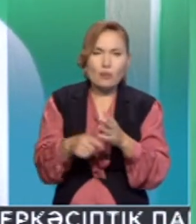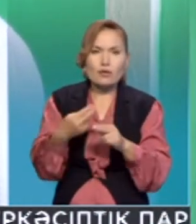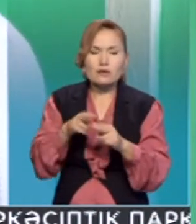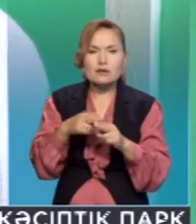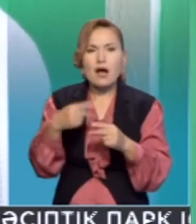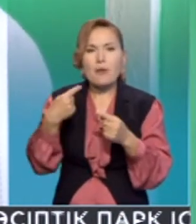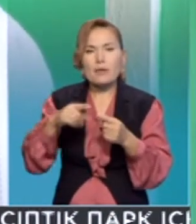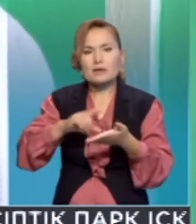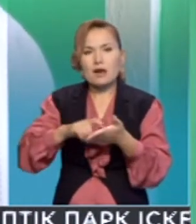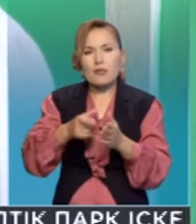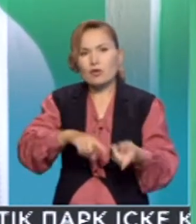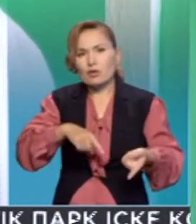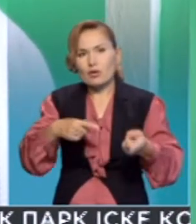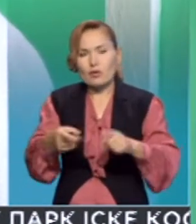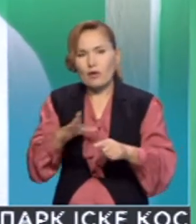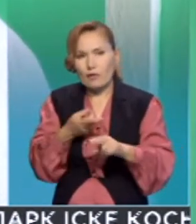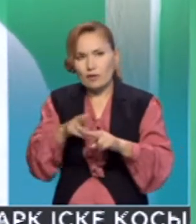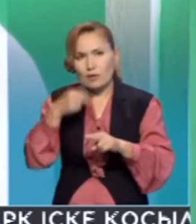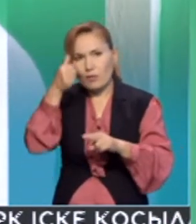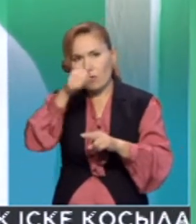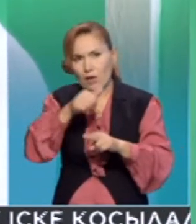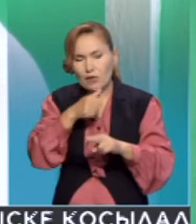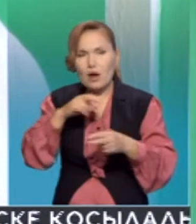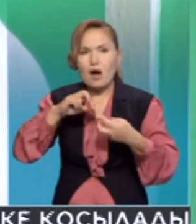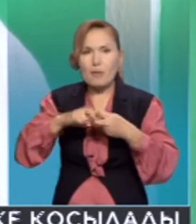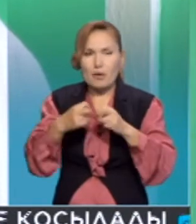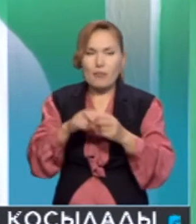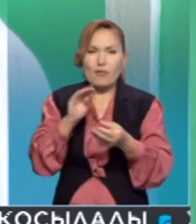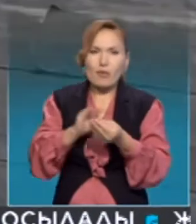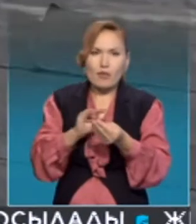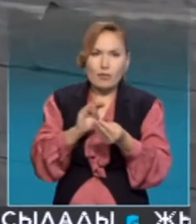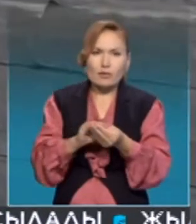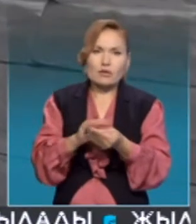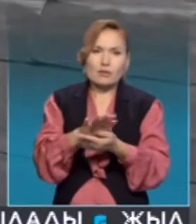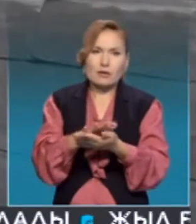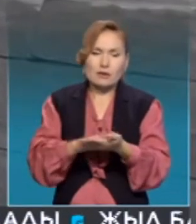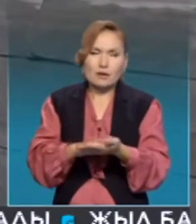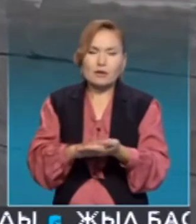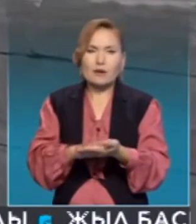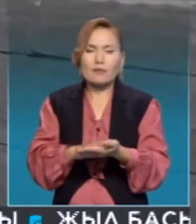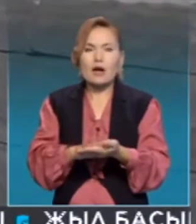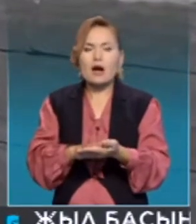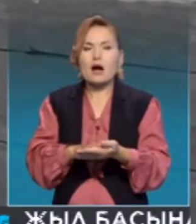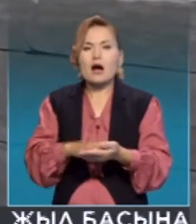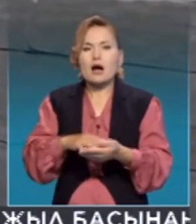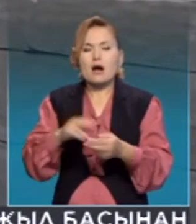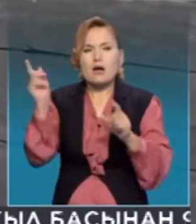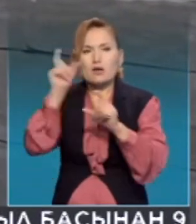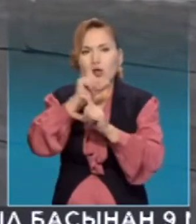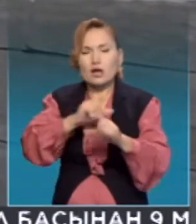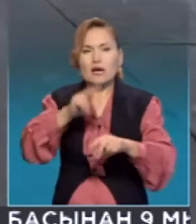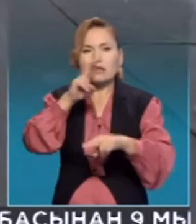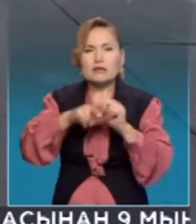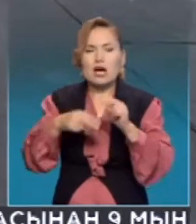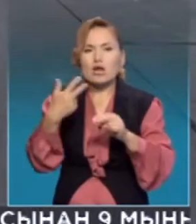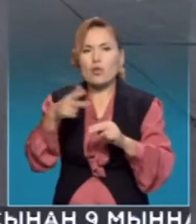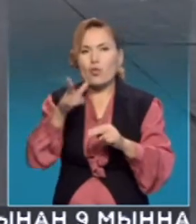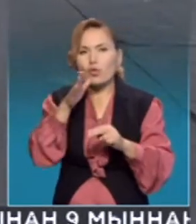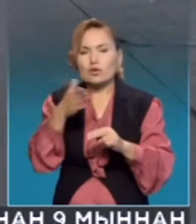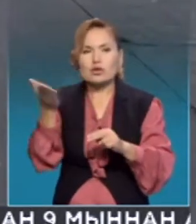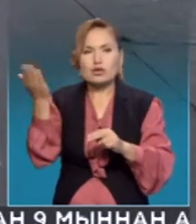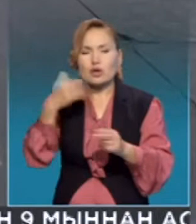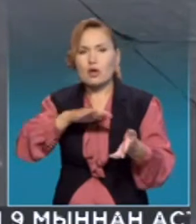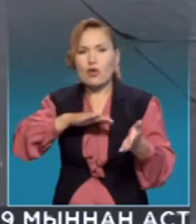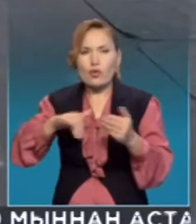оқытқан болатынбыз. Биылғы оқу жылында да сол жағдайда солай шешек деп отырмыз. Салынғанына 30 жылдан астам уақыт өткен мектептің төбесі қазір